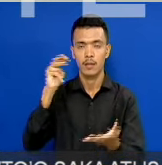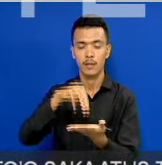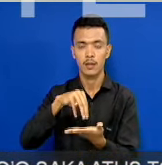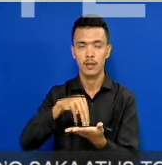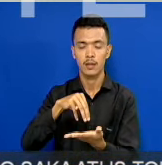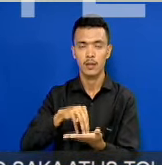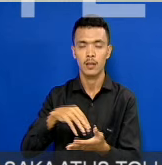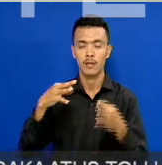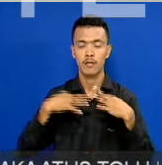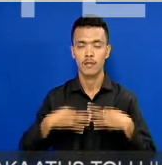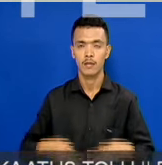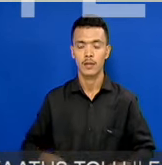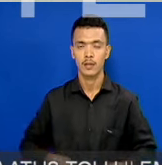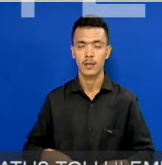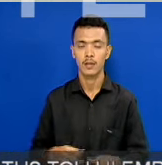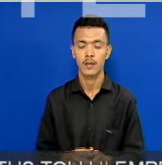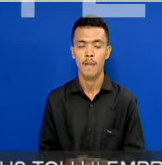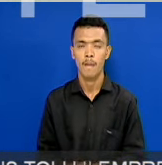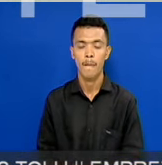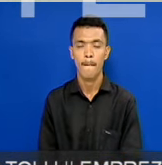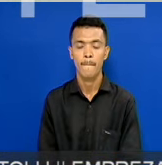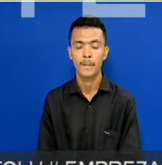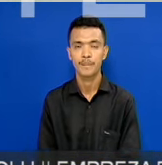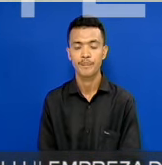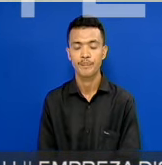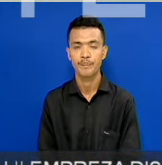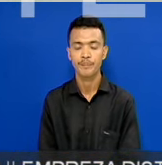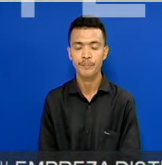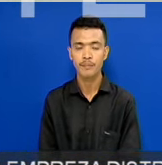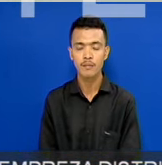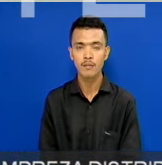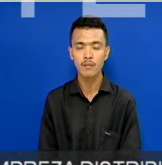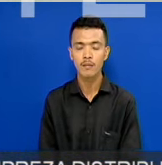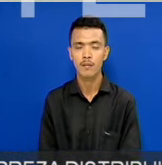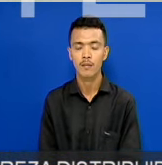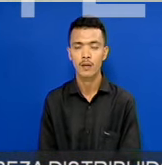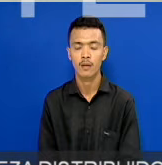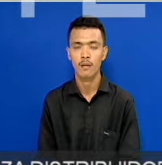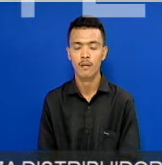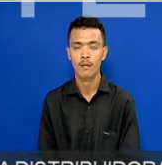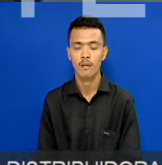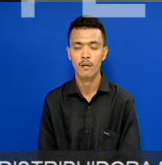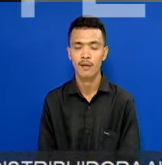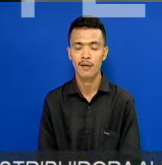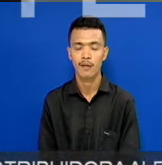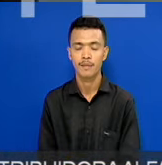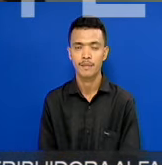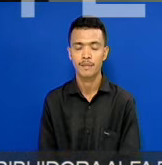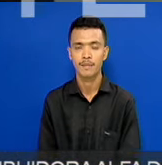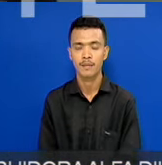disiplina fisika nih desimuan atau desimsimunuan. Depois geologia yang musanesan desimuan atau